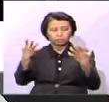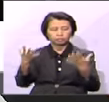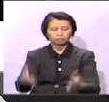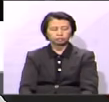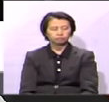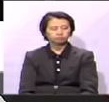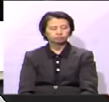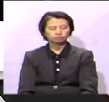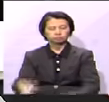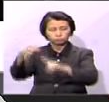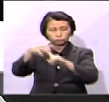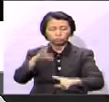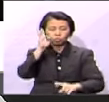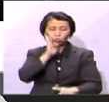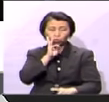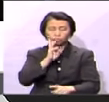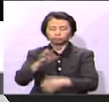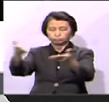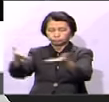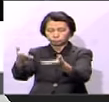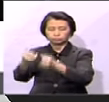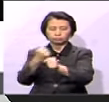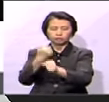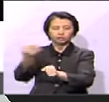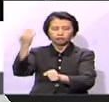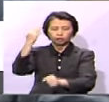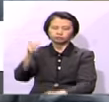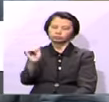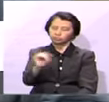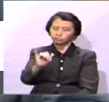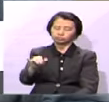Kejohanan wanita yang diperkenalkan tahun lalu juga diteruskan.